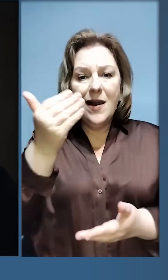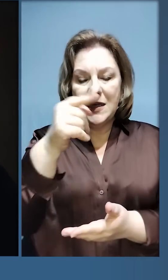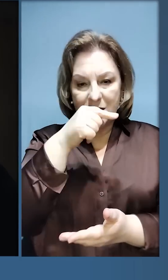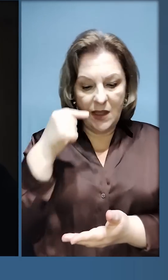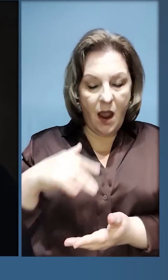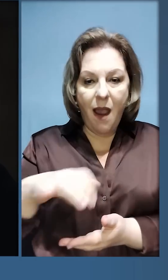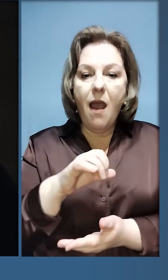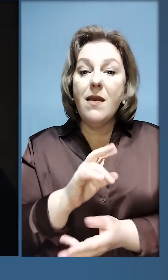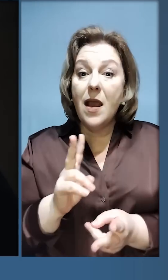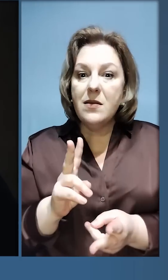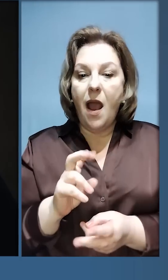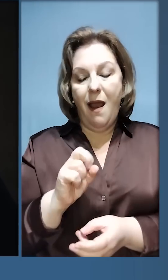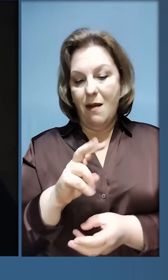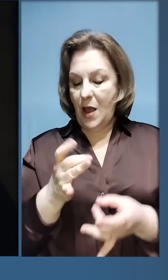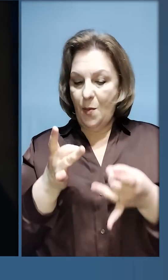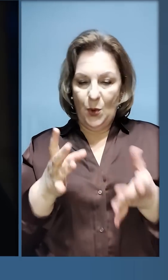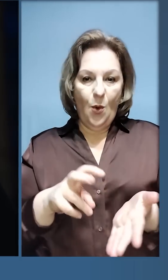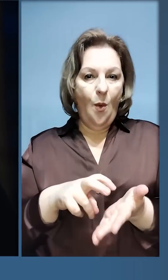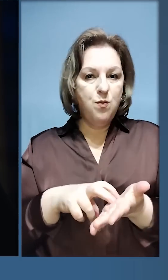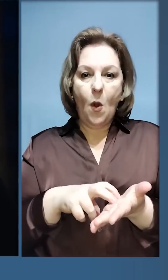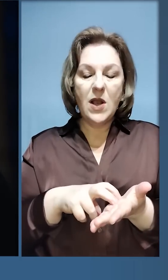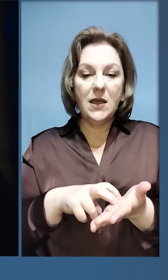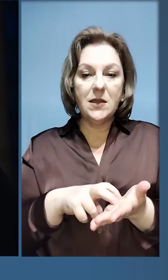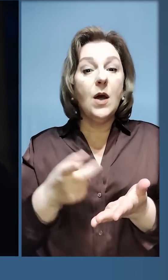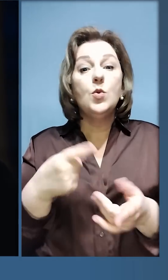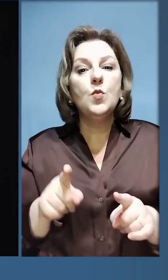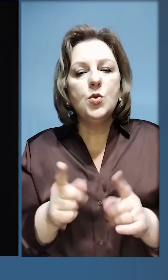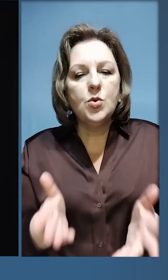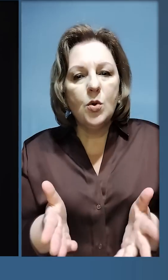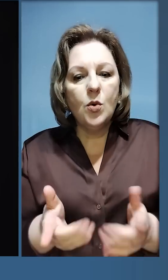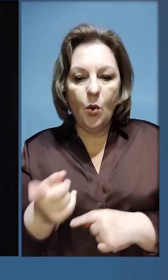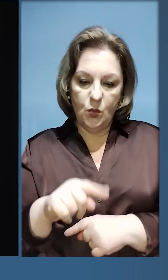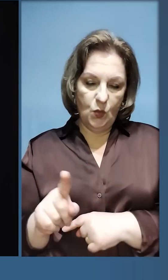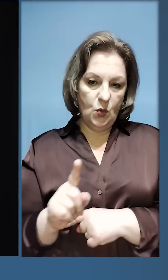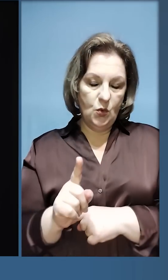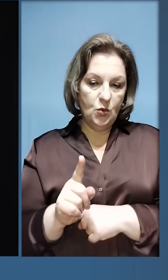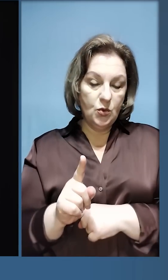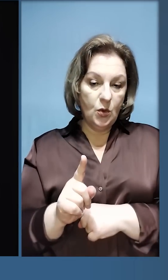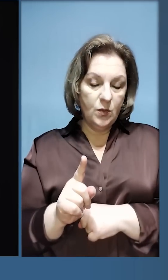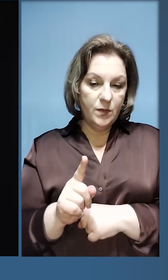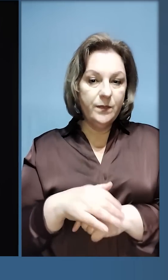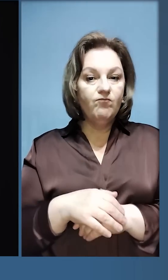реальність, які, але просто бояться, тому що